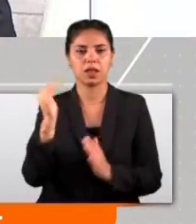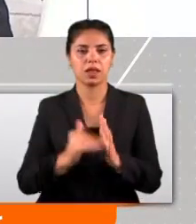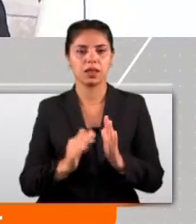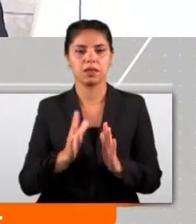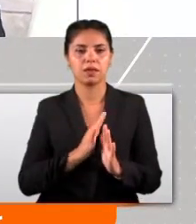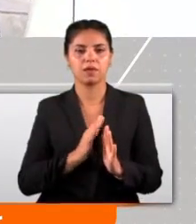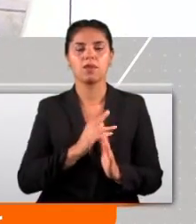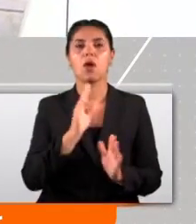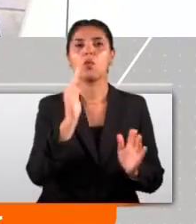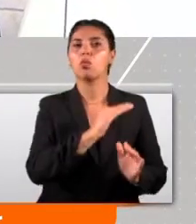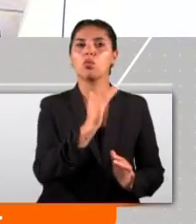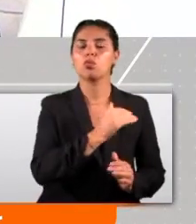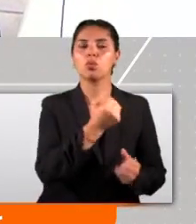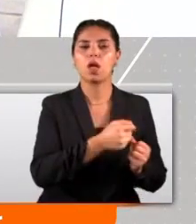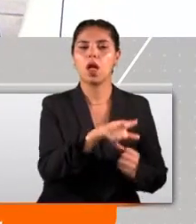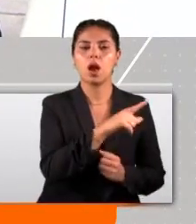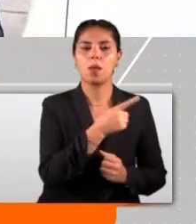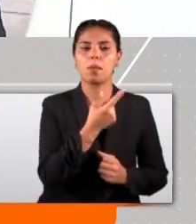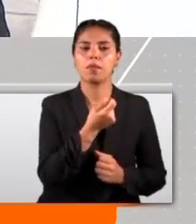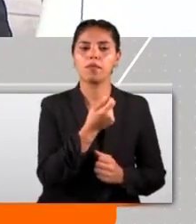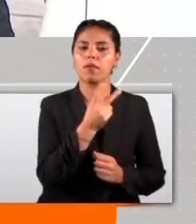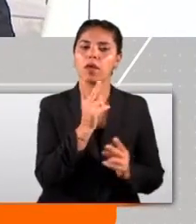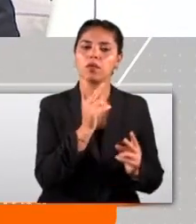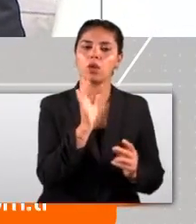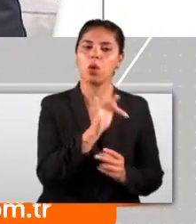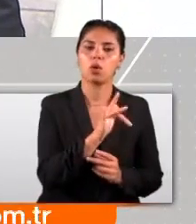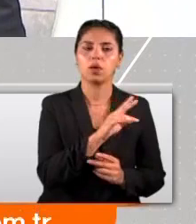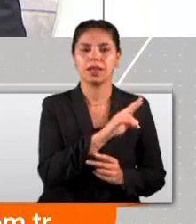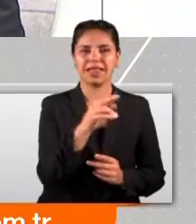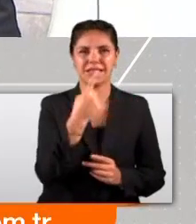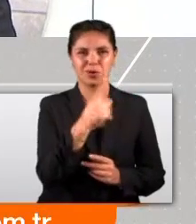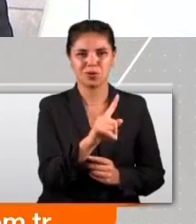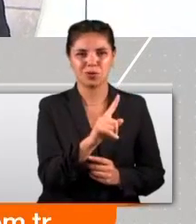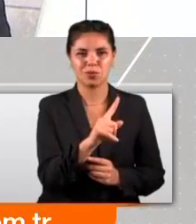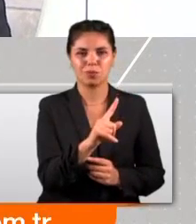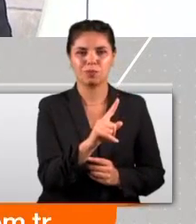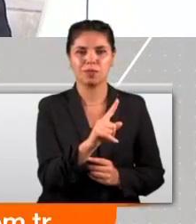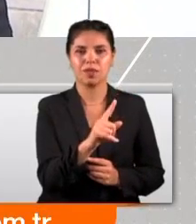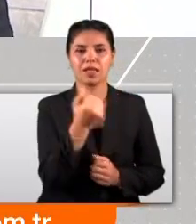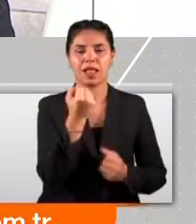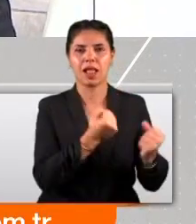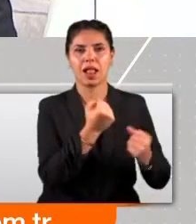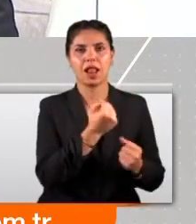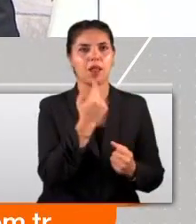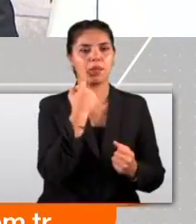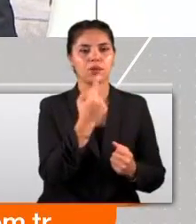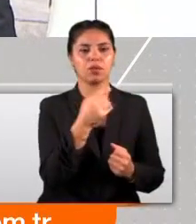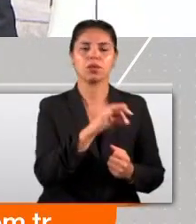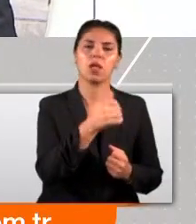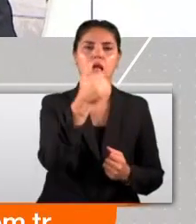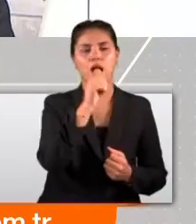Düşük segmentlerde fiyatlar ortalama ne kadara düştü? Şöyle 700 bin liralık araç skalalarında da şu